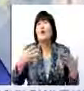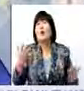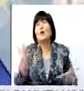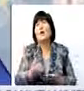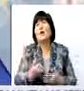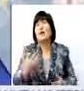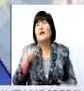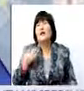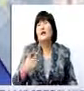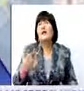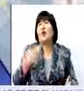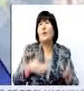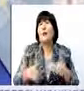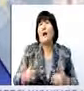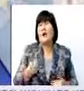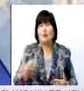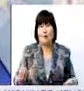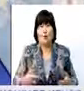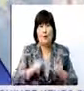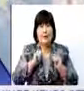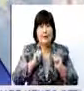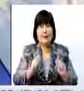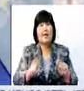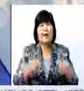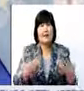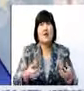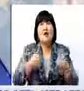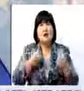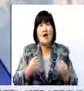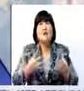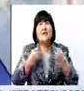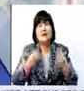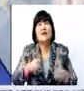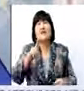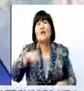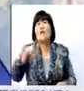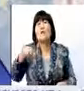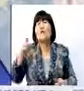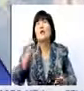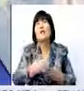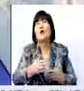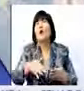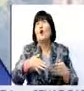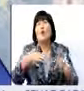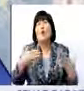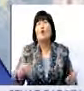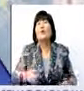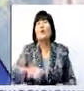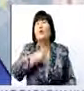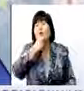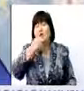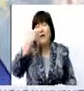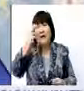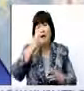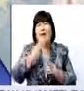сыр мақтанышы, өмір сыйы деген жақсы-жақсы номинацияларымыз бар. Енді үлкен апаларымыз бар